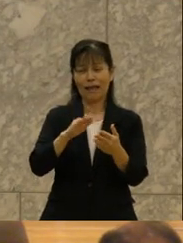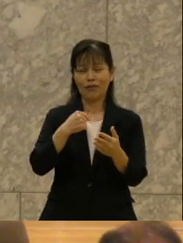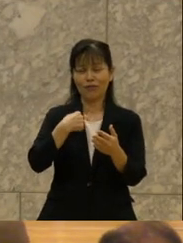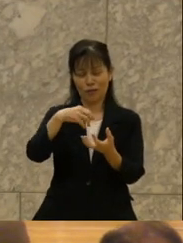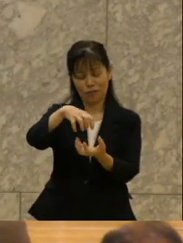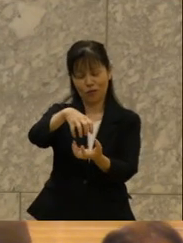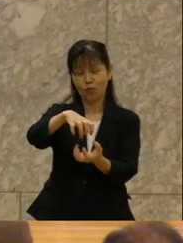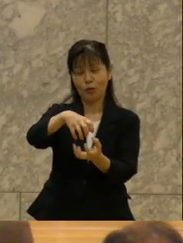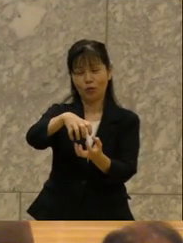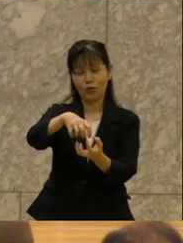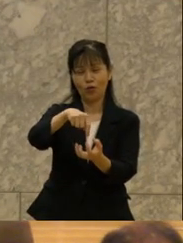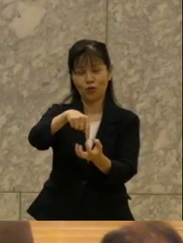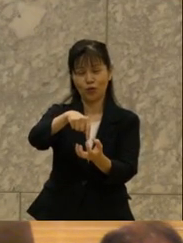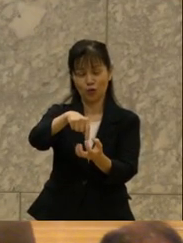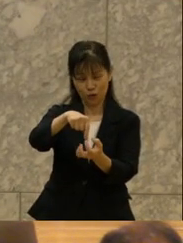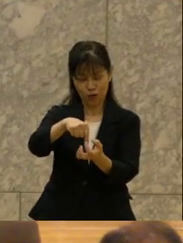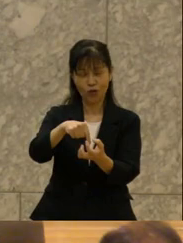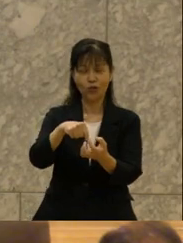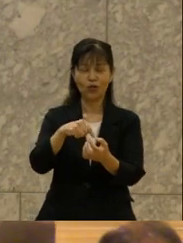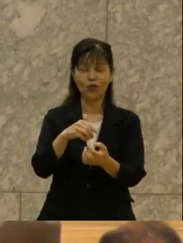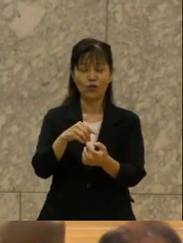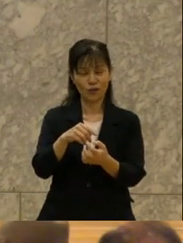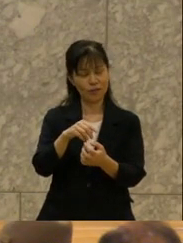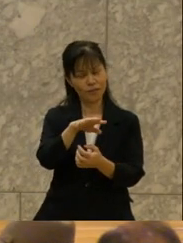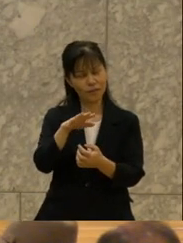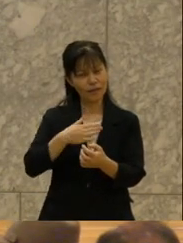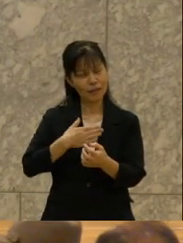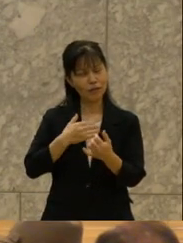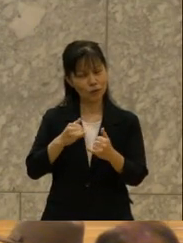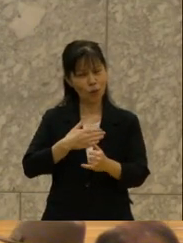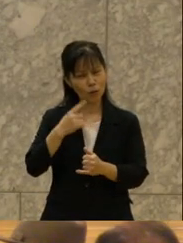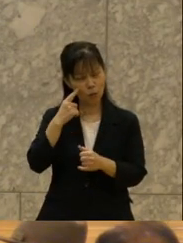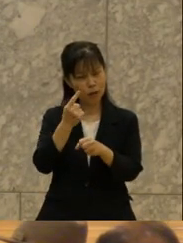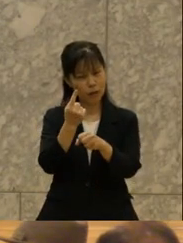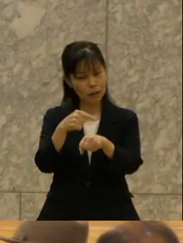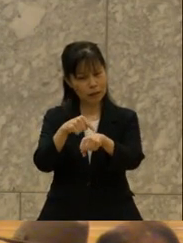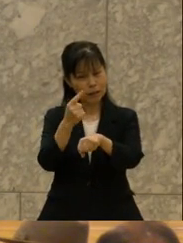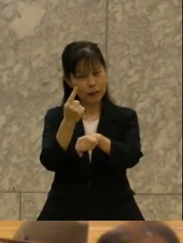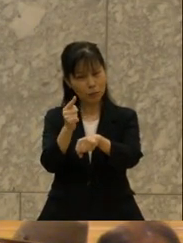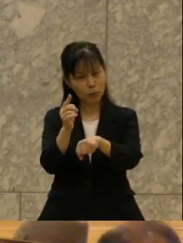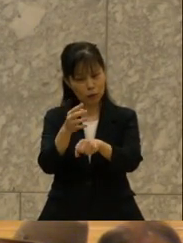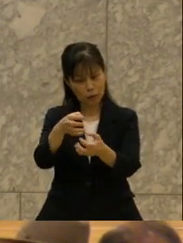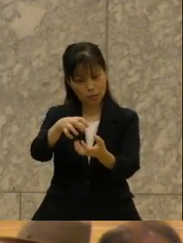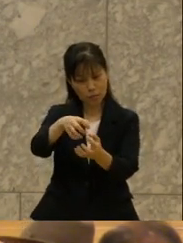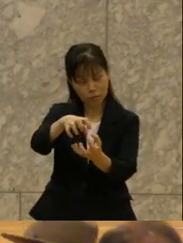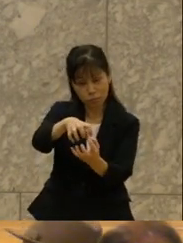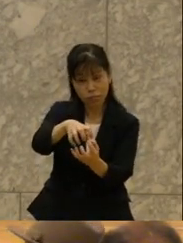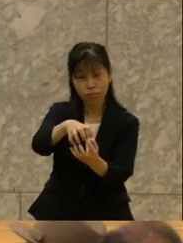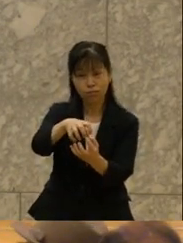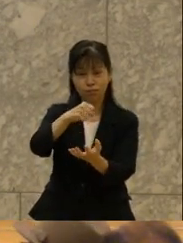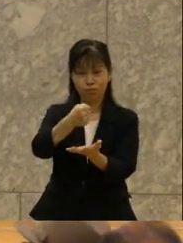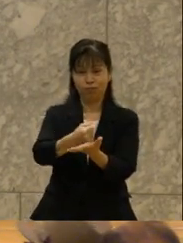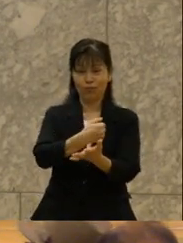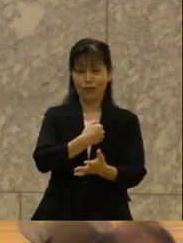こんなん本物の人に言ったら怒られる笑われるんですけど一応1分ぐらいではなんとか